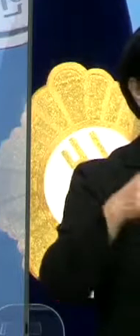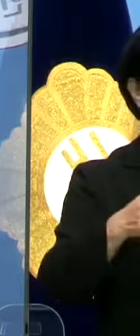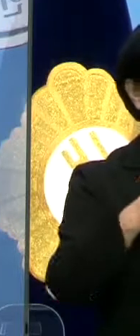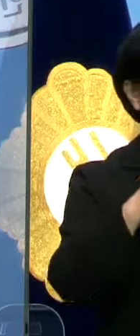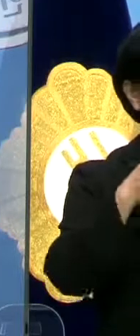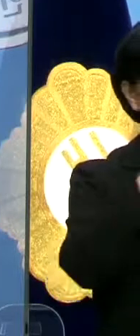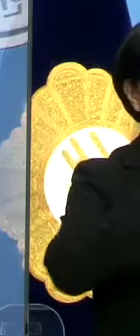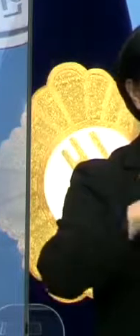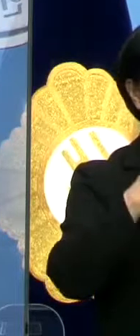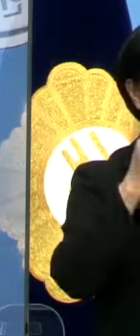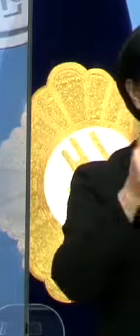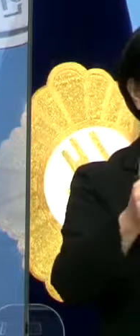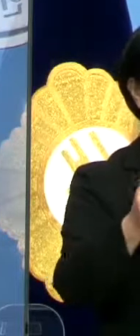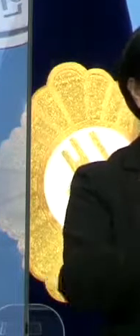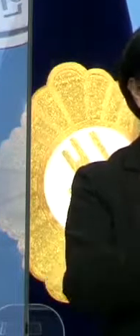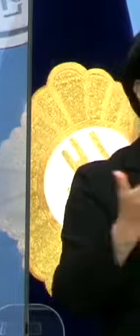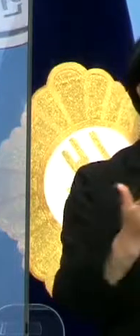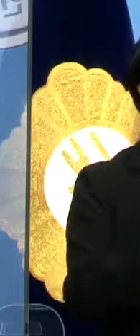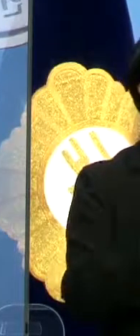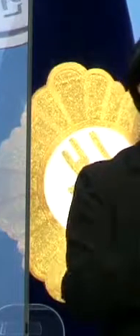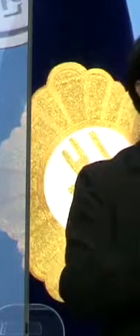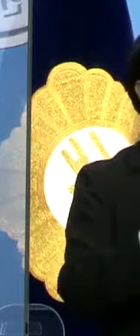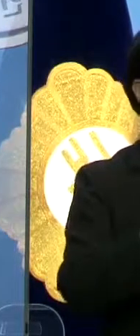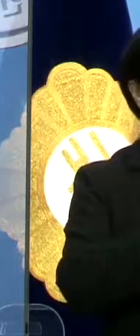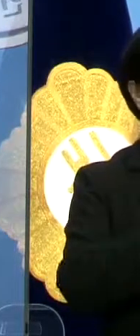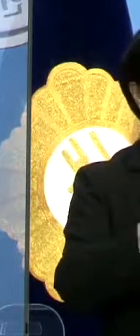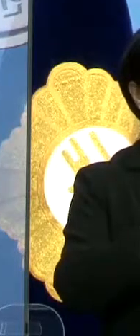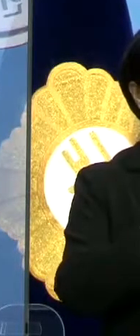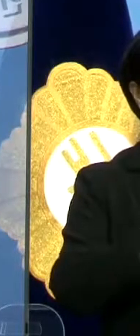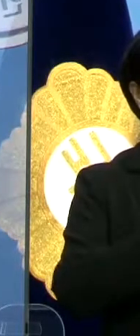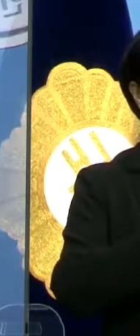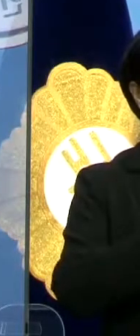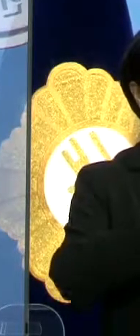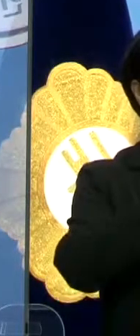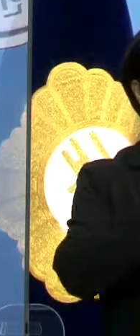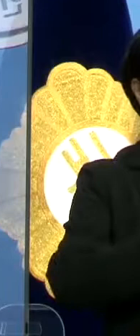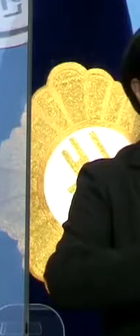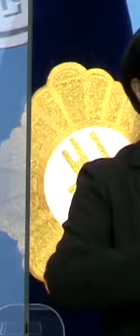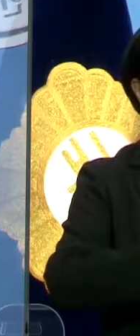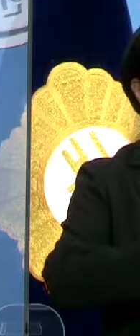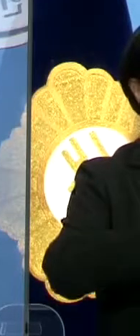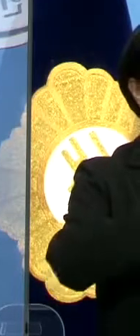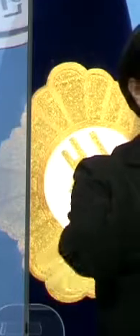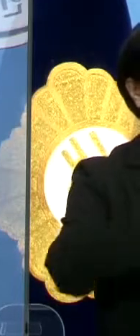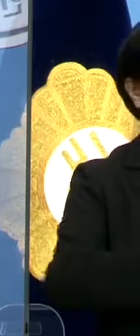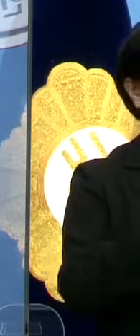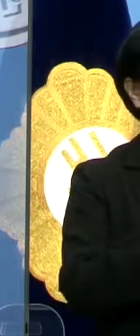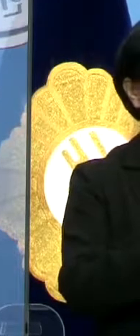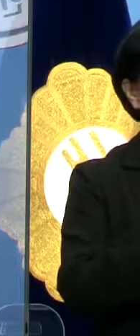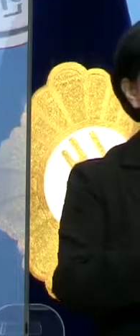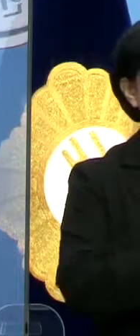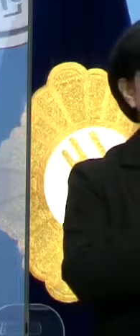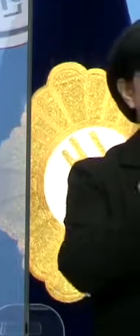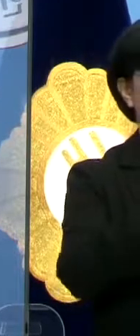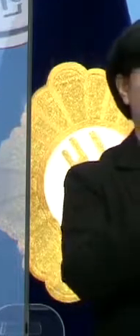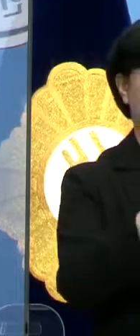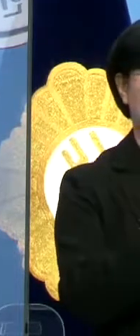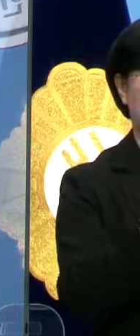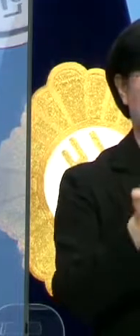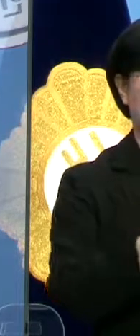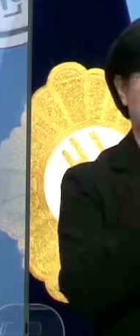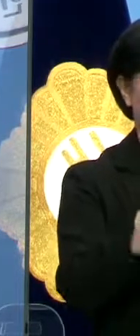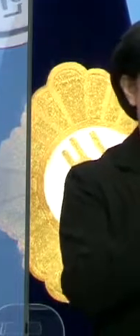구청장이 업무추진비를 사용하면서 업무추진비 세부 내역을 공개해 달라고 요청하자 1 시민단체 요청한